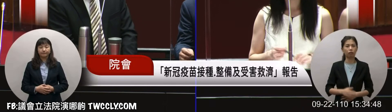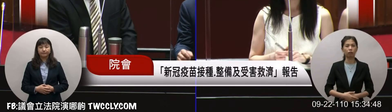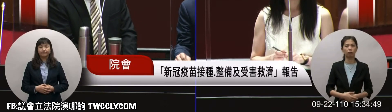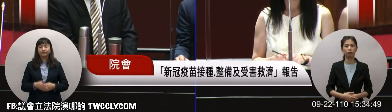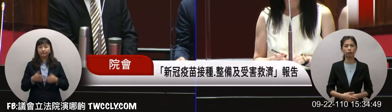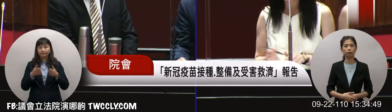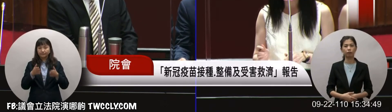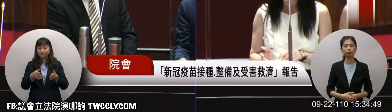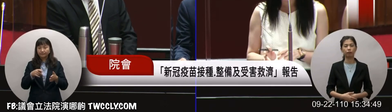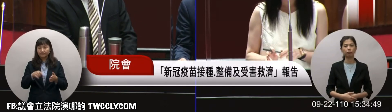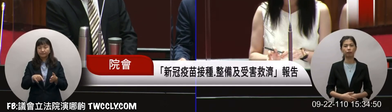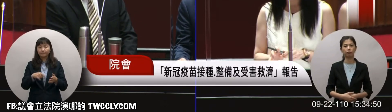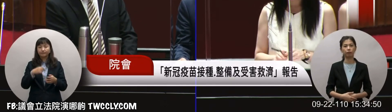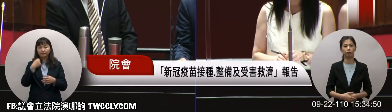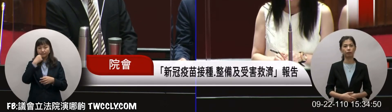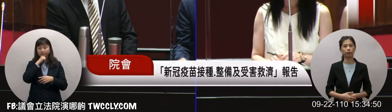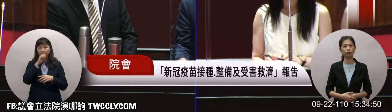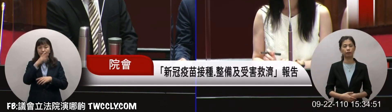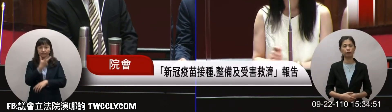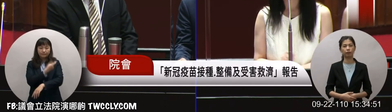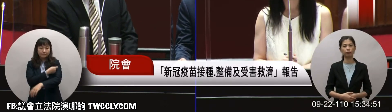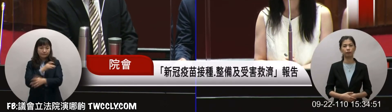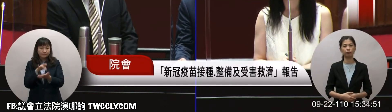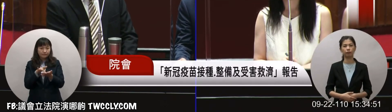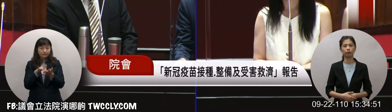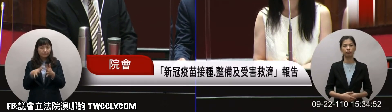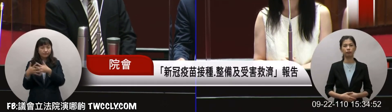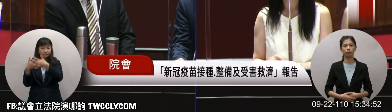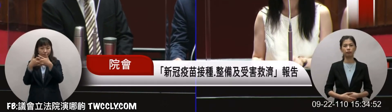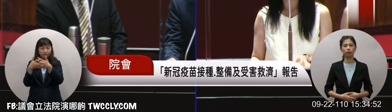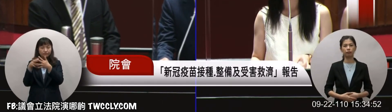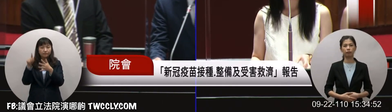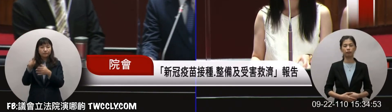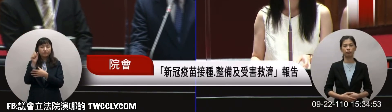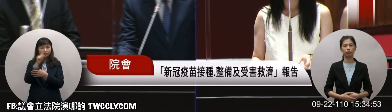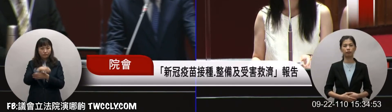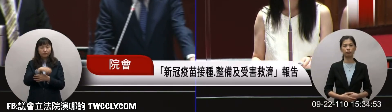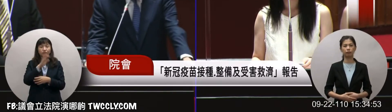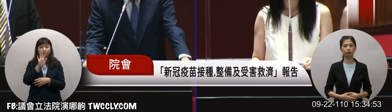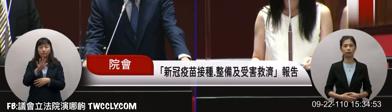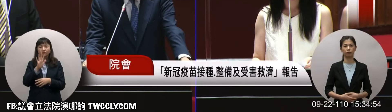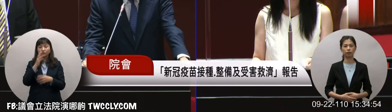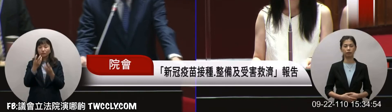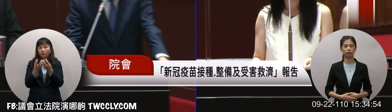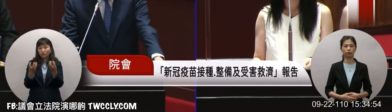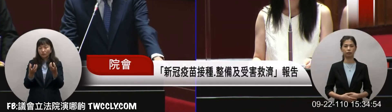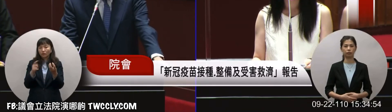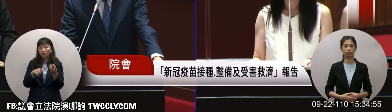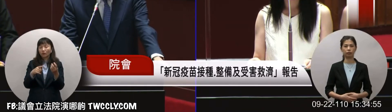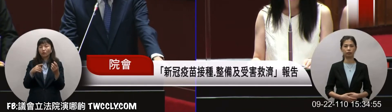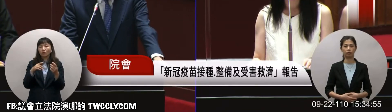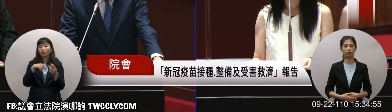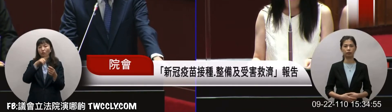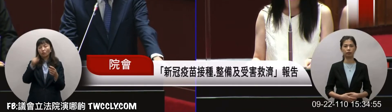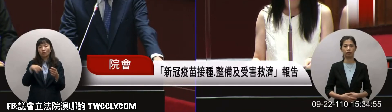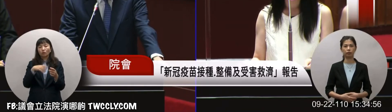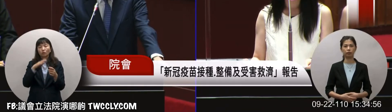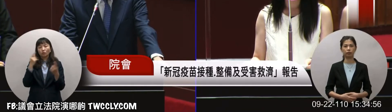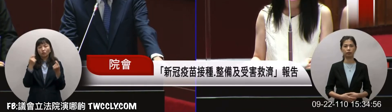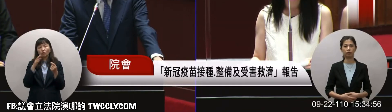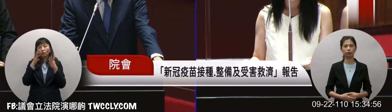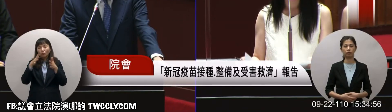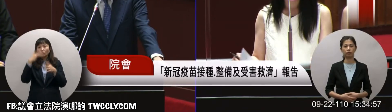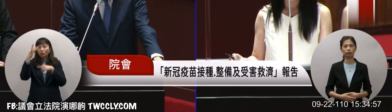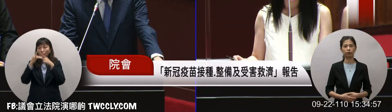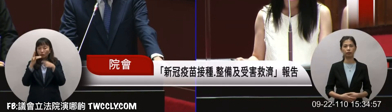有关这边，当然我们有一些疫苗已经是美国现在所承认的，但是有一部分哈，明显的大家都在注意是高